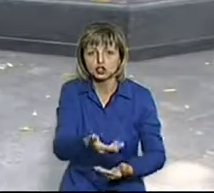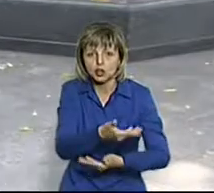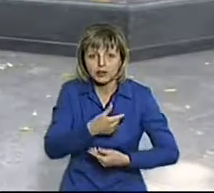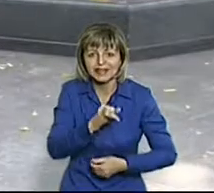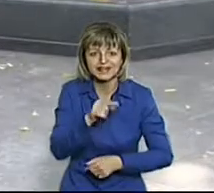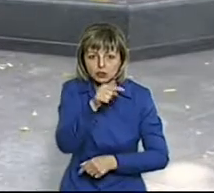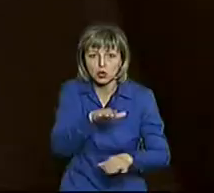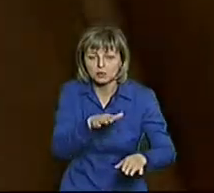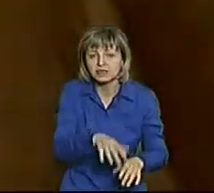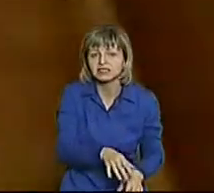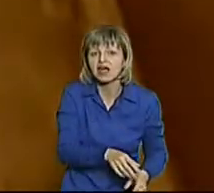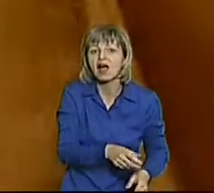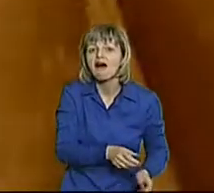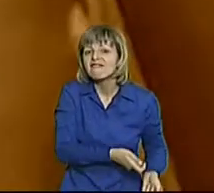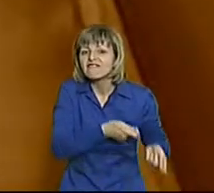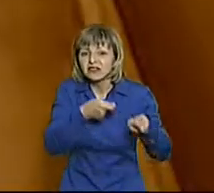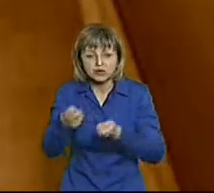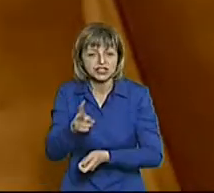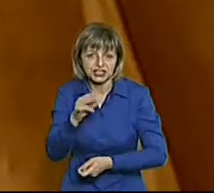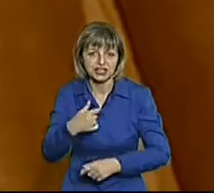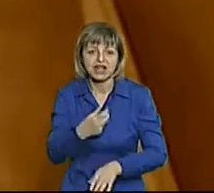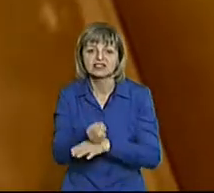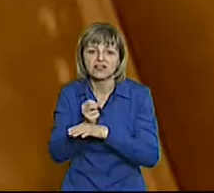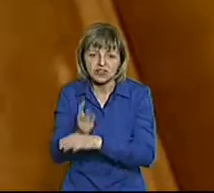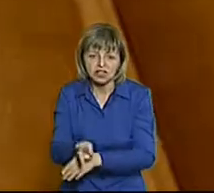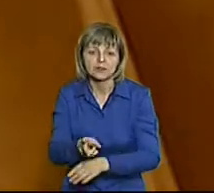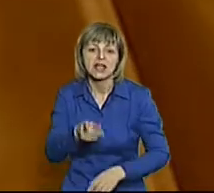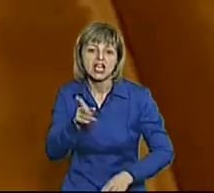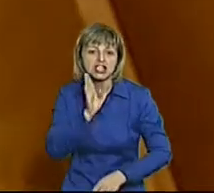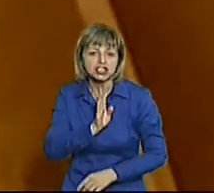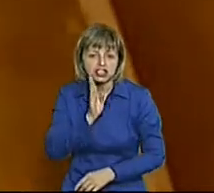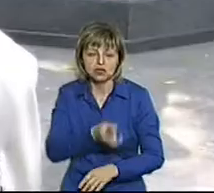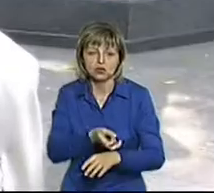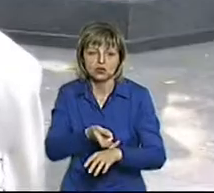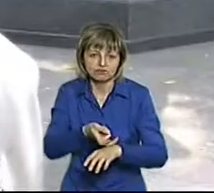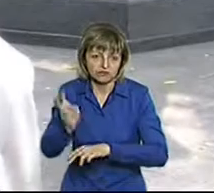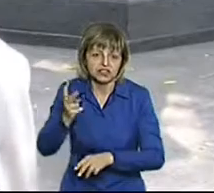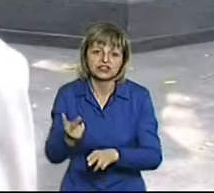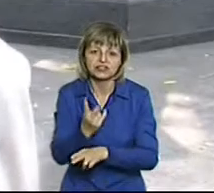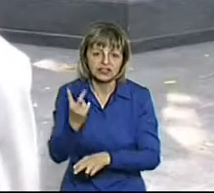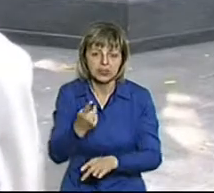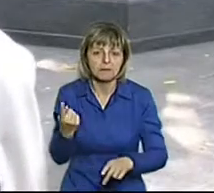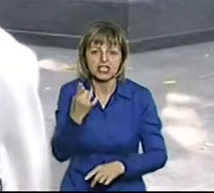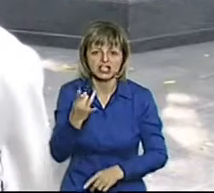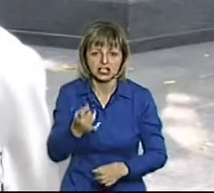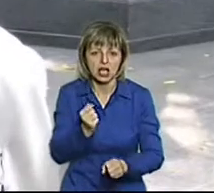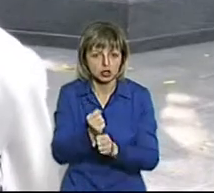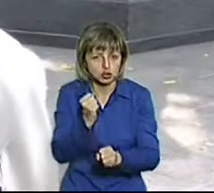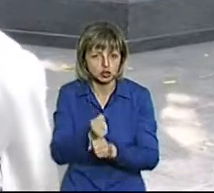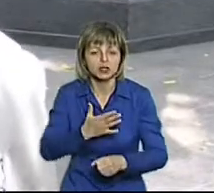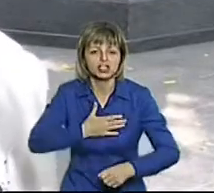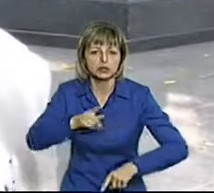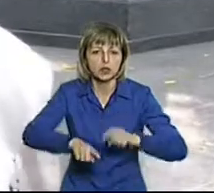вивозили, нас виганяли. Галину Малиновську з родиною депортовували двічі. Перший раз це зробили німці з мого рідного